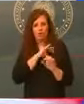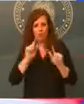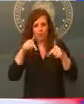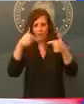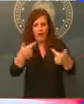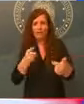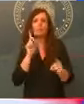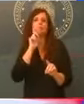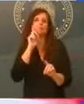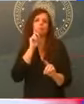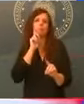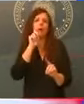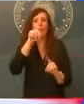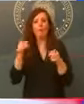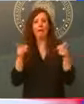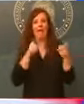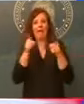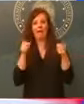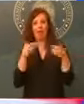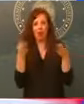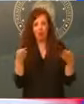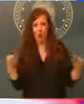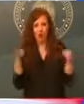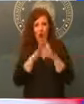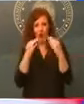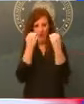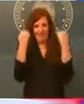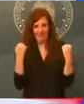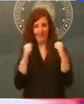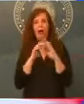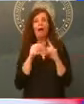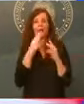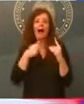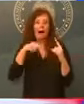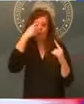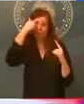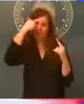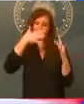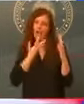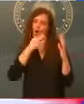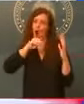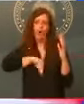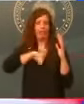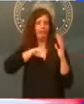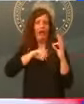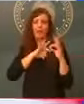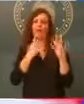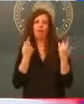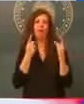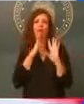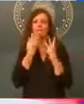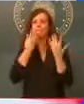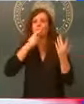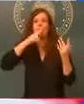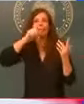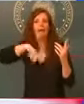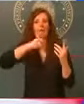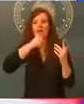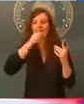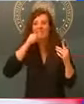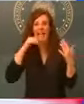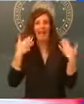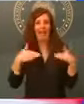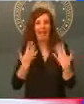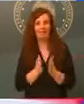durante il periodo di lockdown. Però siamo anche consapevoli che è stata una questione di necessità. Siamo intervenuti